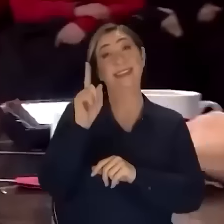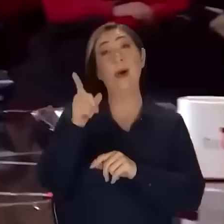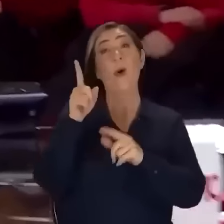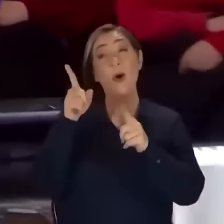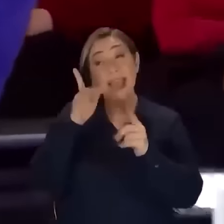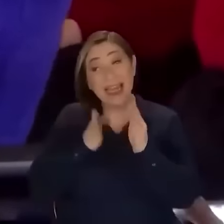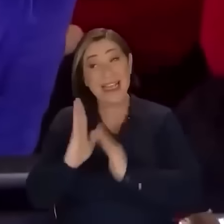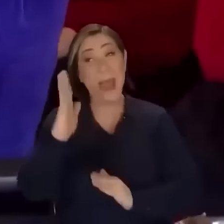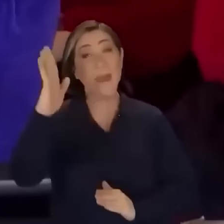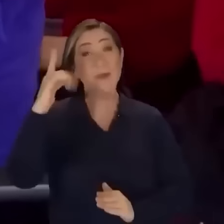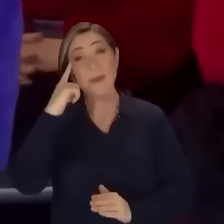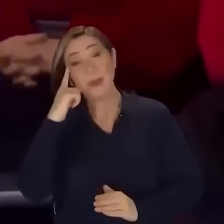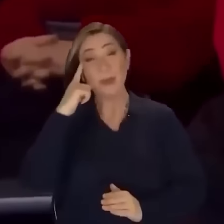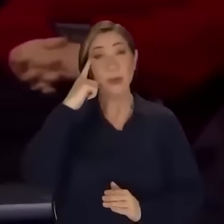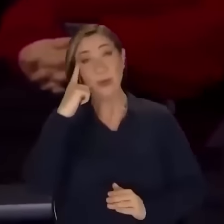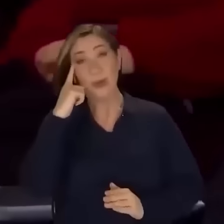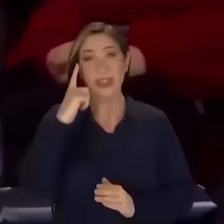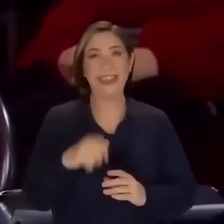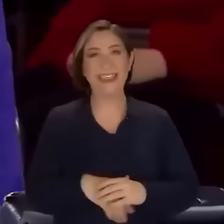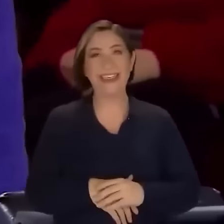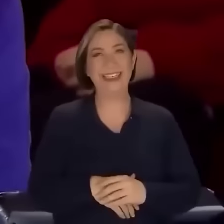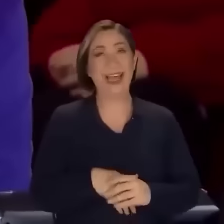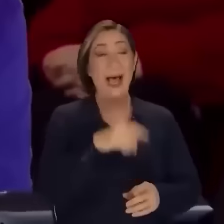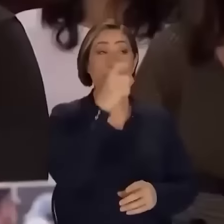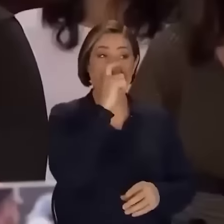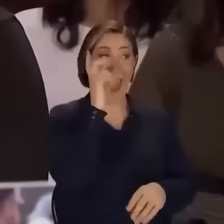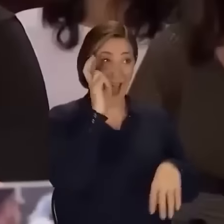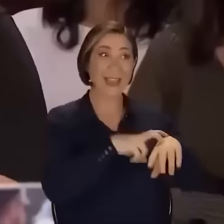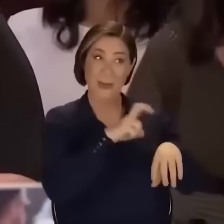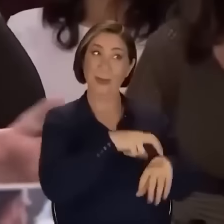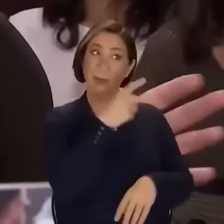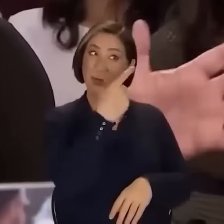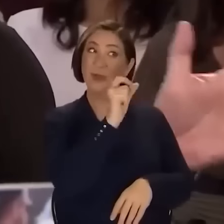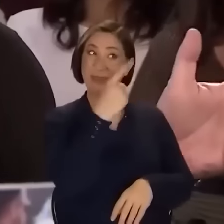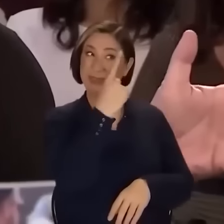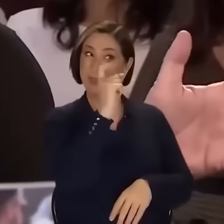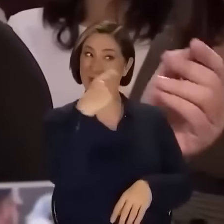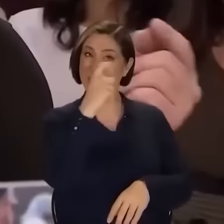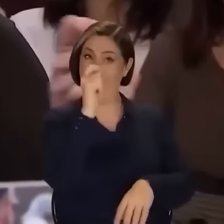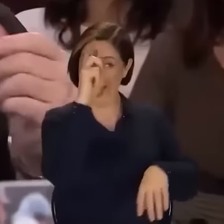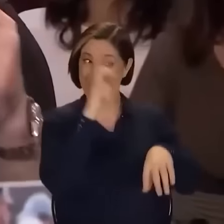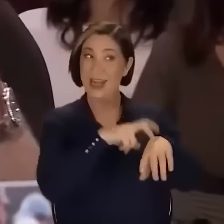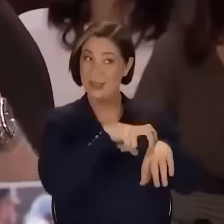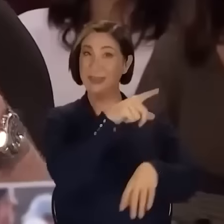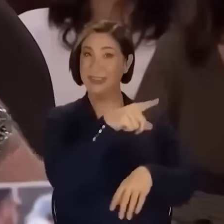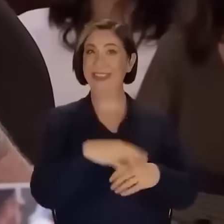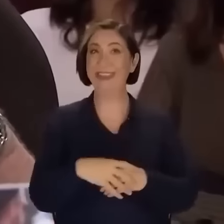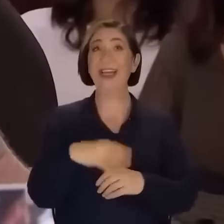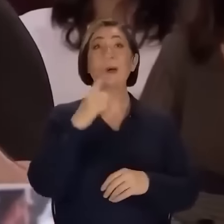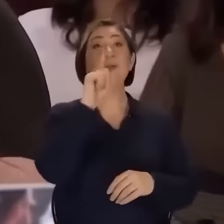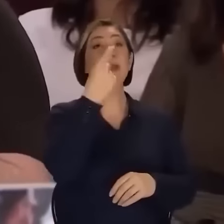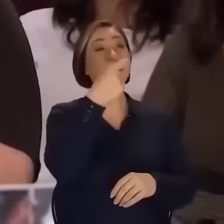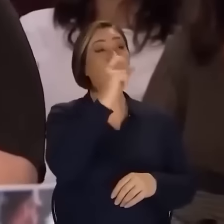oradan yürüyebilir miyim diye baktın Okan hatırlıyorsun 90'ları çocuklar siz 90'ları hatırlıyorsunuz